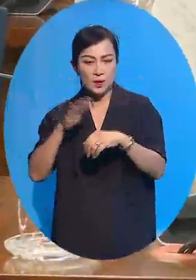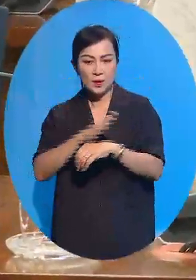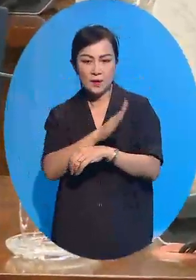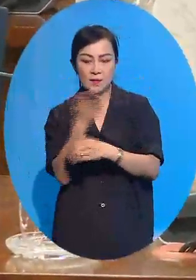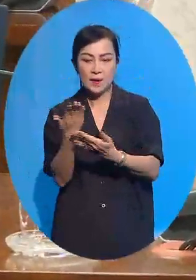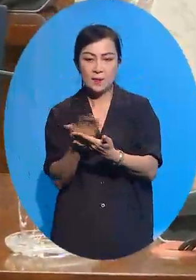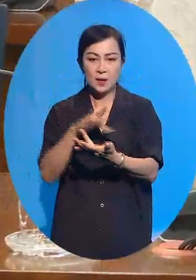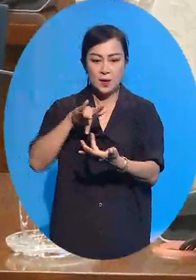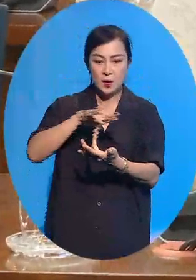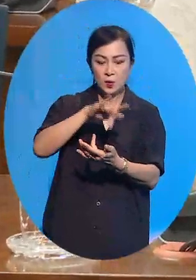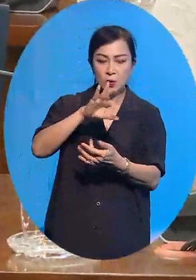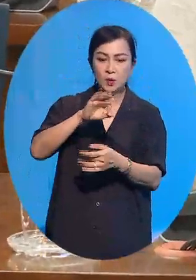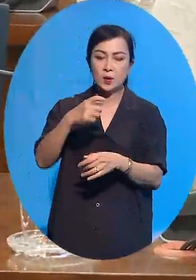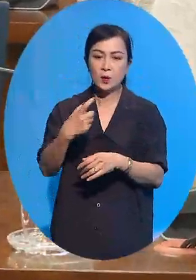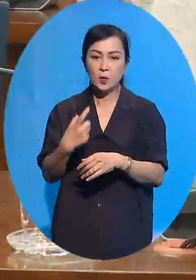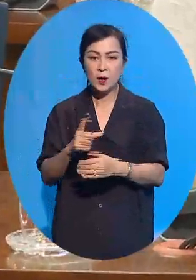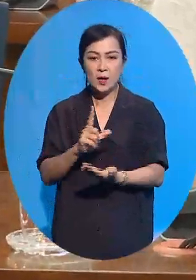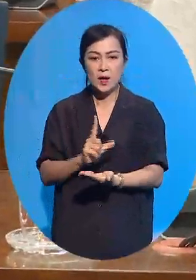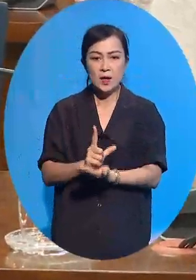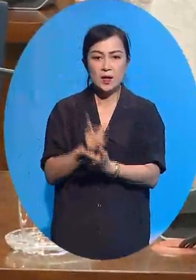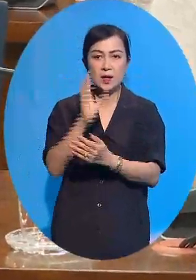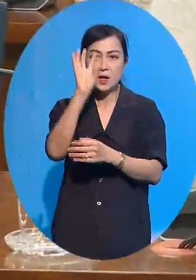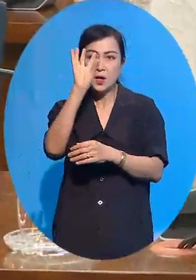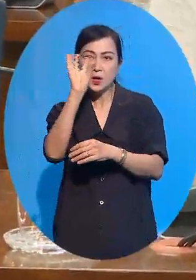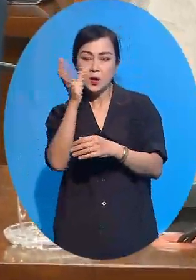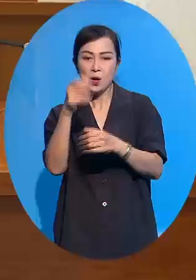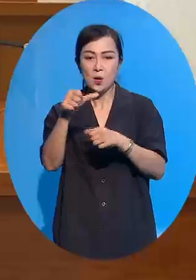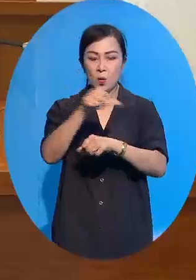triển mới cho du lịch Tuyên Quang. Lễ hội kinh khí cầu là